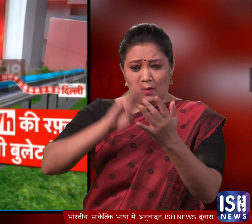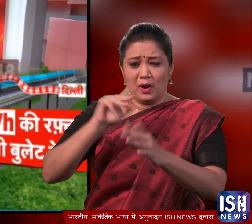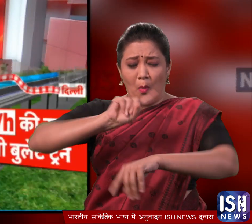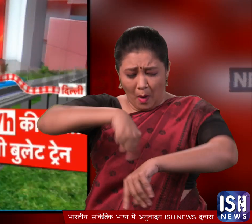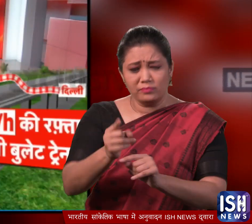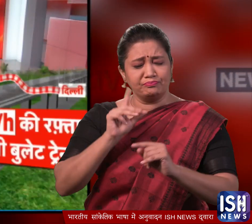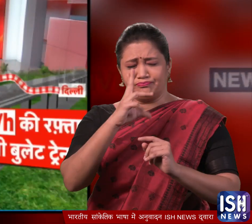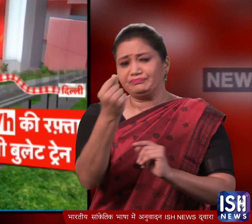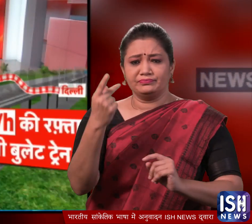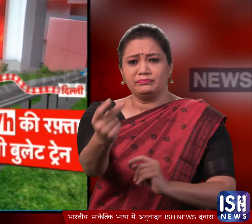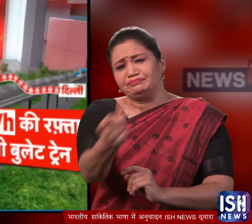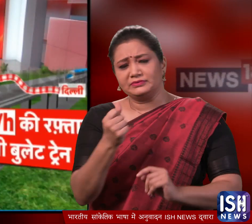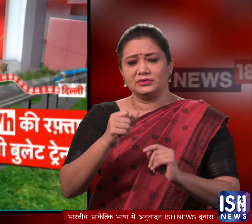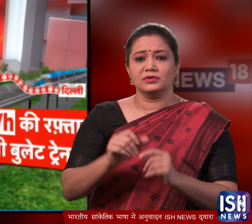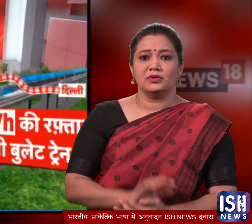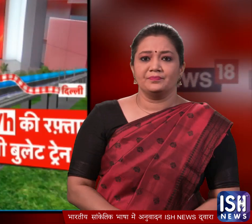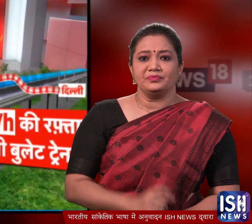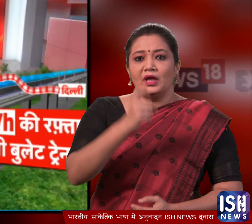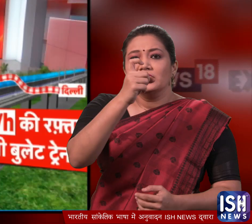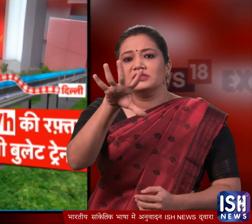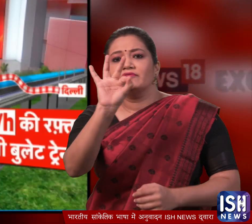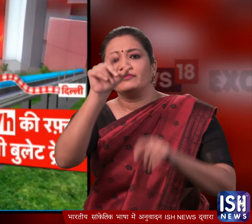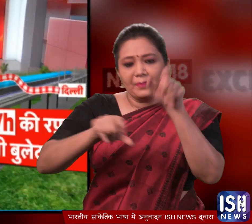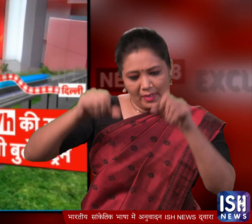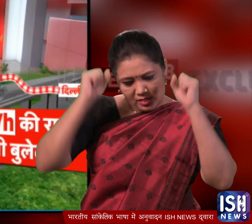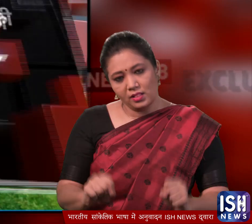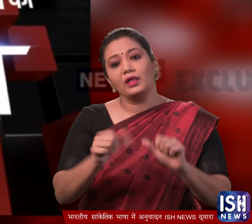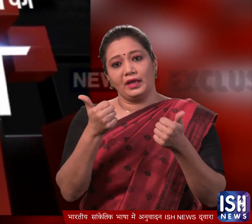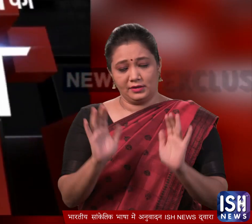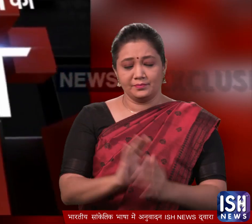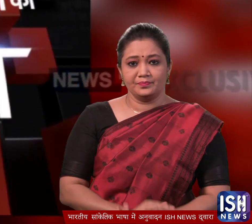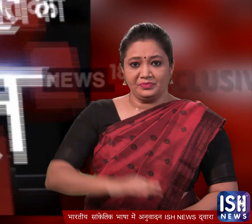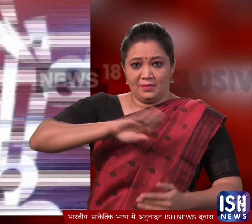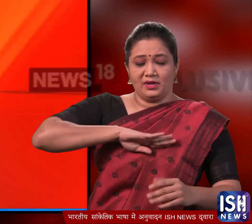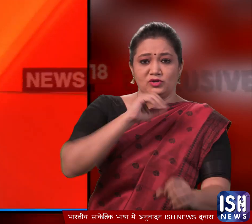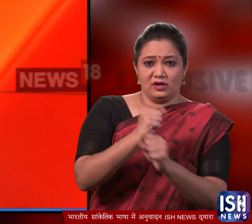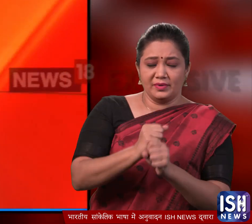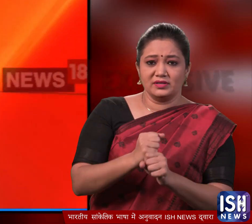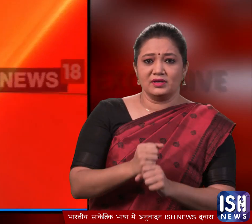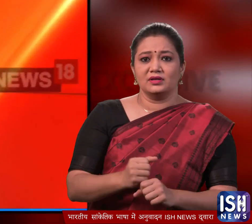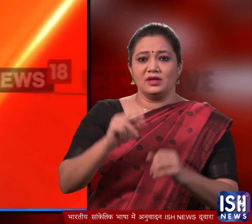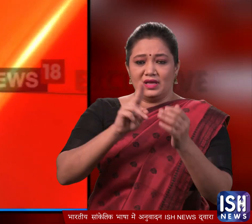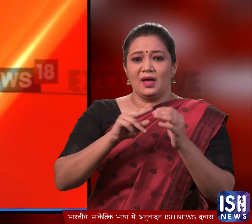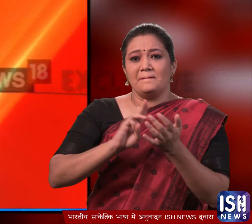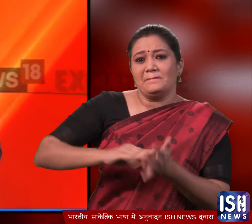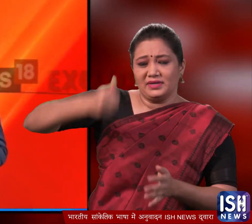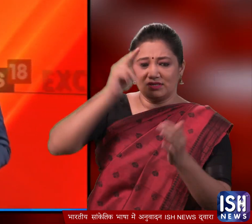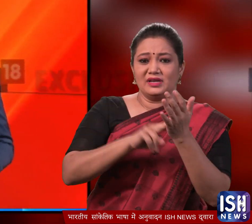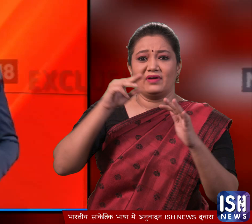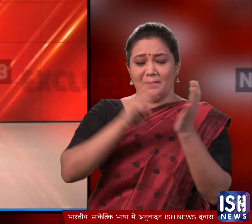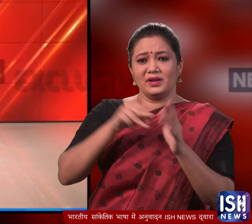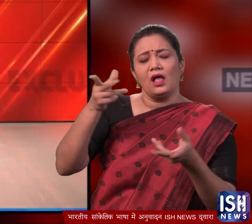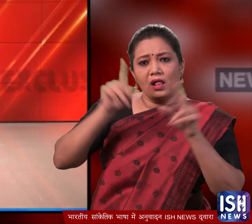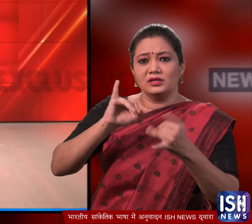प्रति घंटा की रफ्तार से दौड़ेगी और इसमें 750 लोगों के बैठने की जगह होगी। महाराष्ट्र सरकार में सीनियर मंत्री नवाब मलिक ने